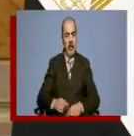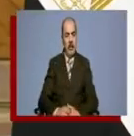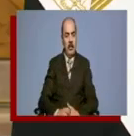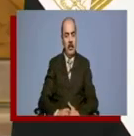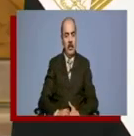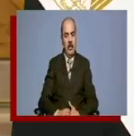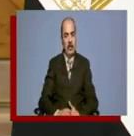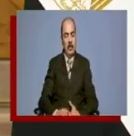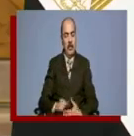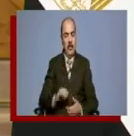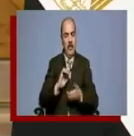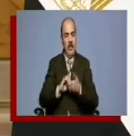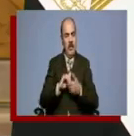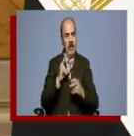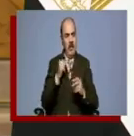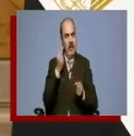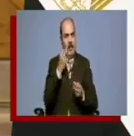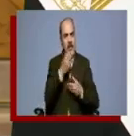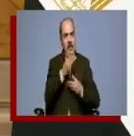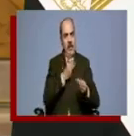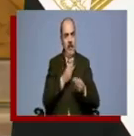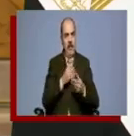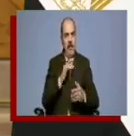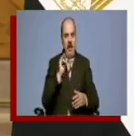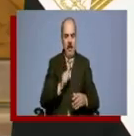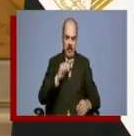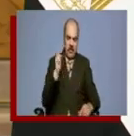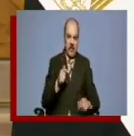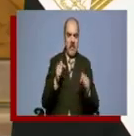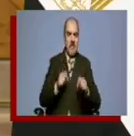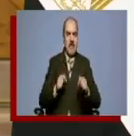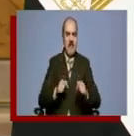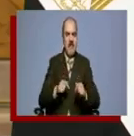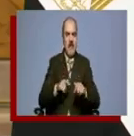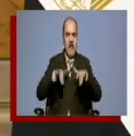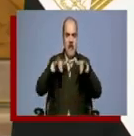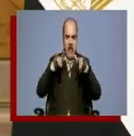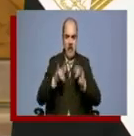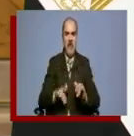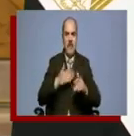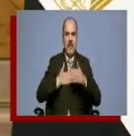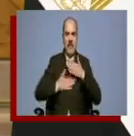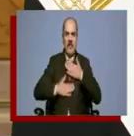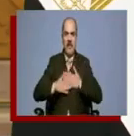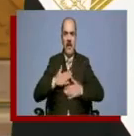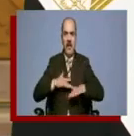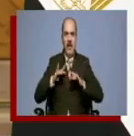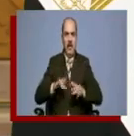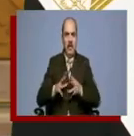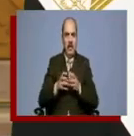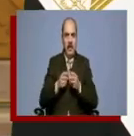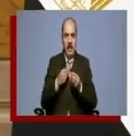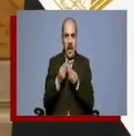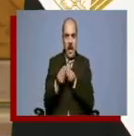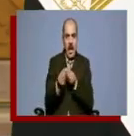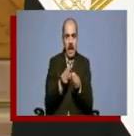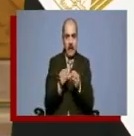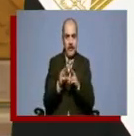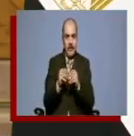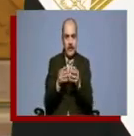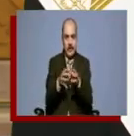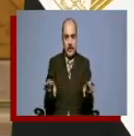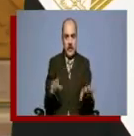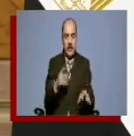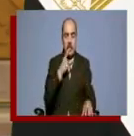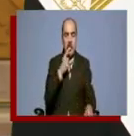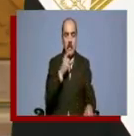وتعدل الصوره شويه يعني امبارح فيديو محمد صلاح لما حصل لما طلع شاف الملايين الناس عملوا كذا في المشاهدات هو